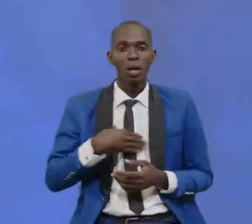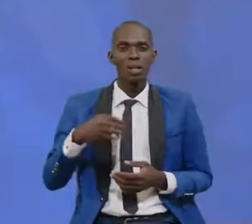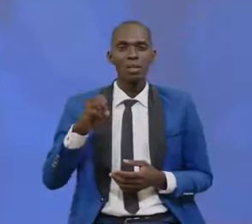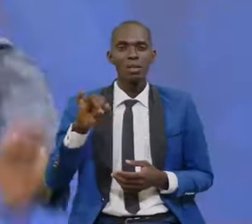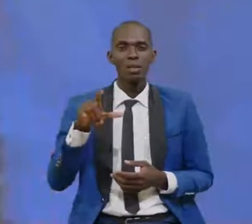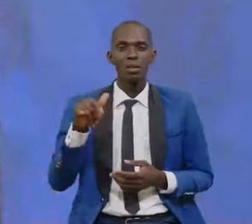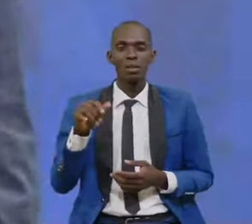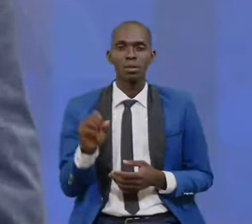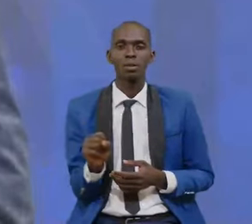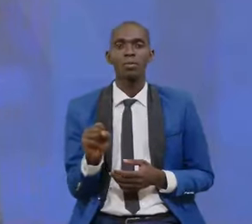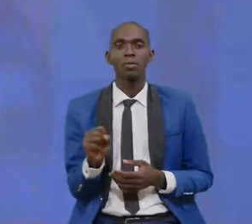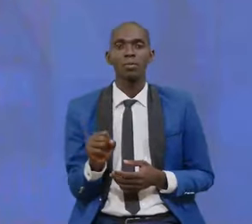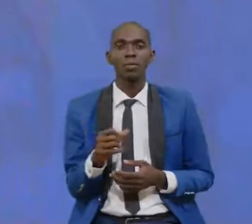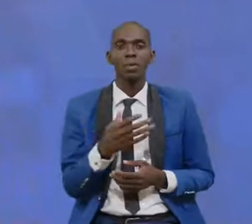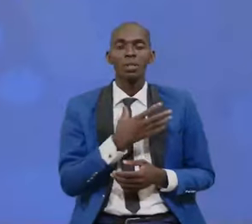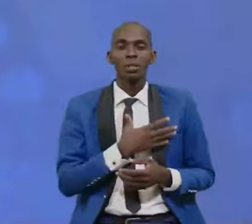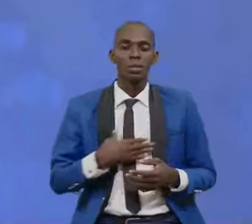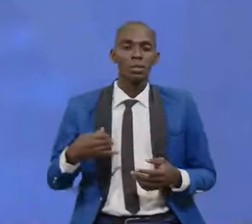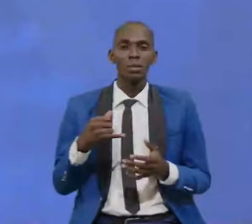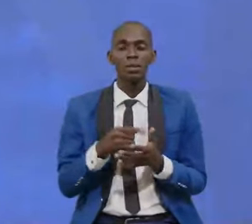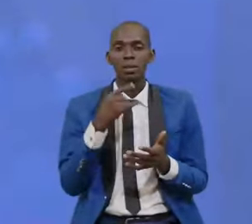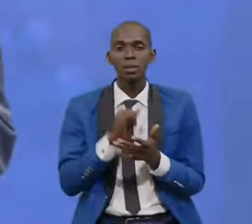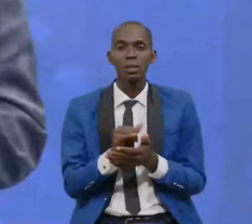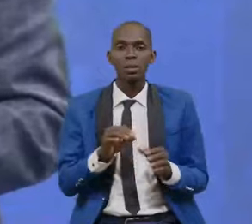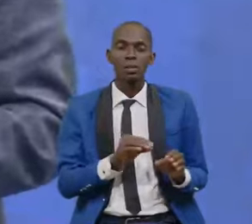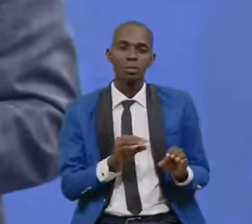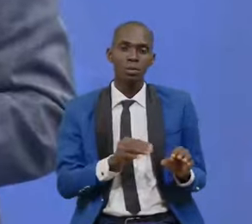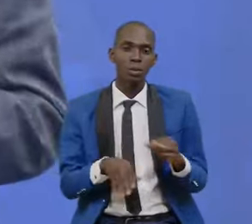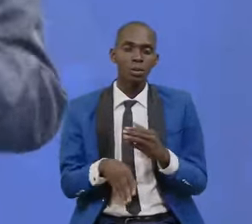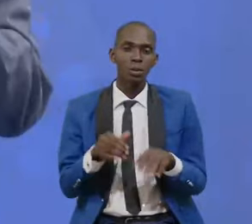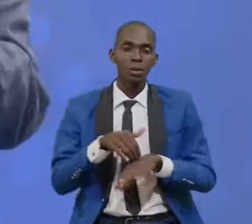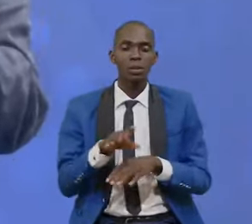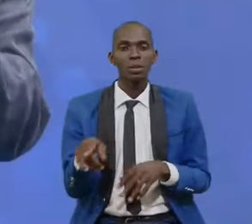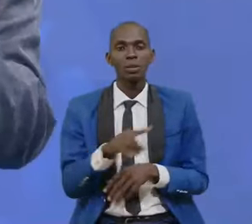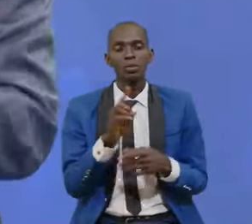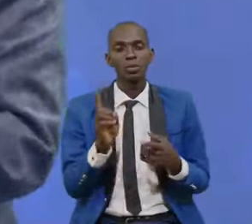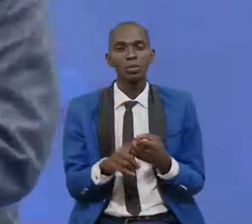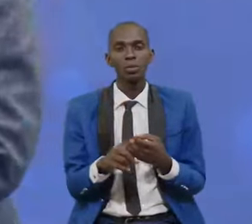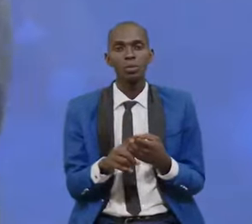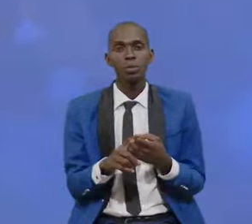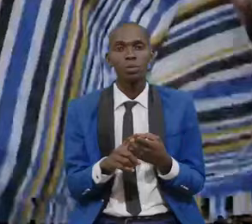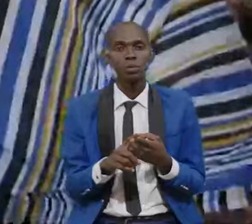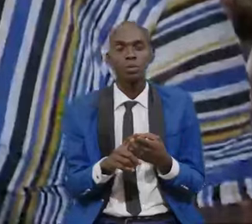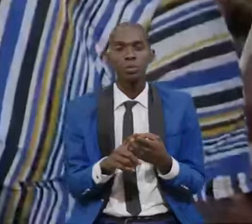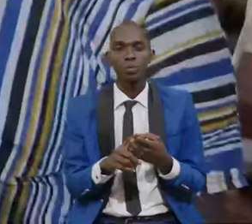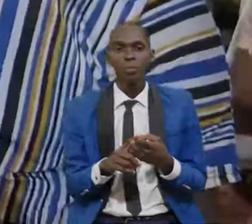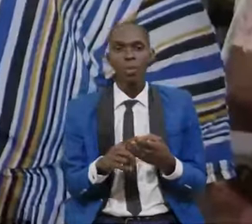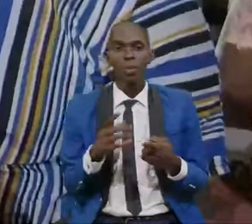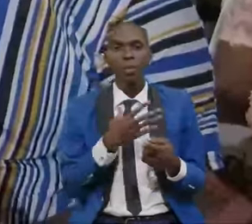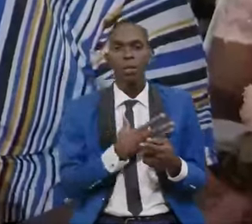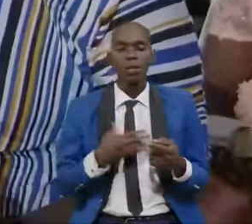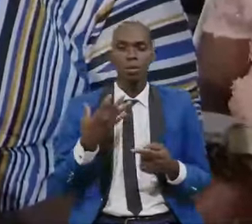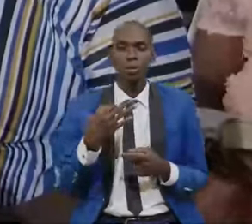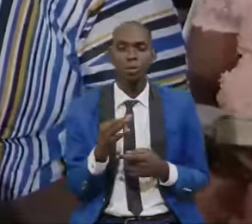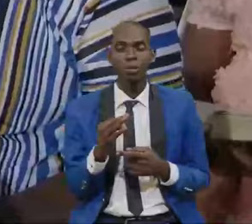coups sur nous. Et il dit, on les a jetés dans la prison. Comprenez, Paul et